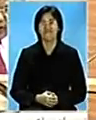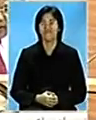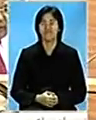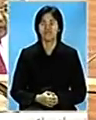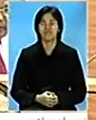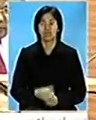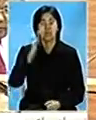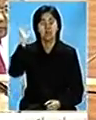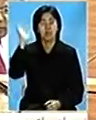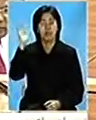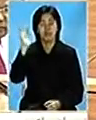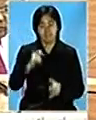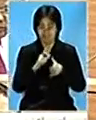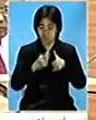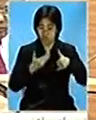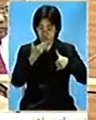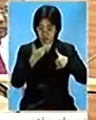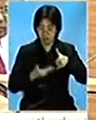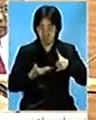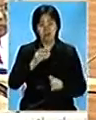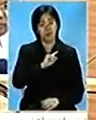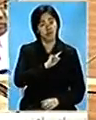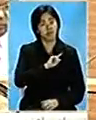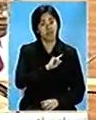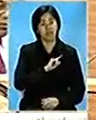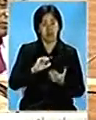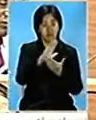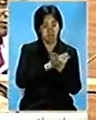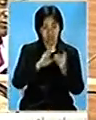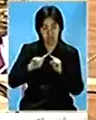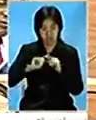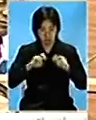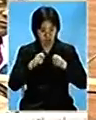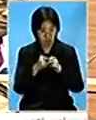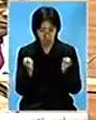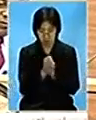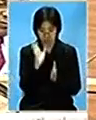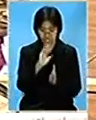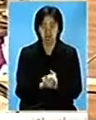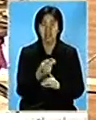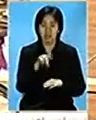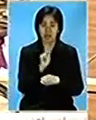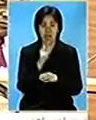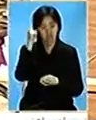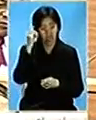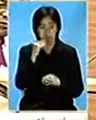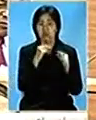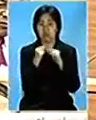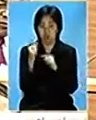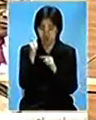ผู้อภิปรายไม่มีคุณสมบัติพอที่จะรับผิดชอบระหว่างประเทศได้ขอให้ท่านประธานวินิจฉัยว่าสมควรให้พูดต่อหรือ